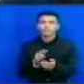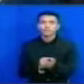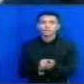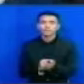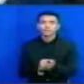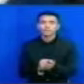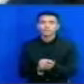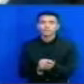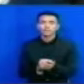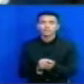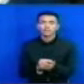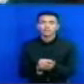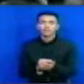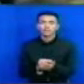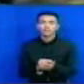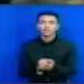beli itu near Ramlau.